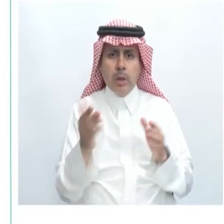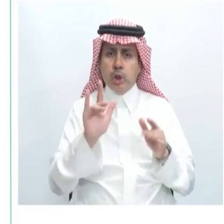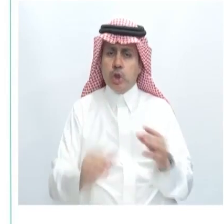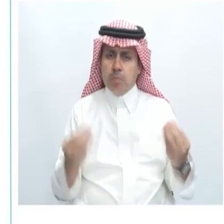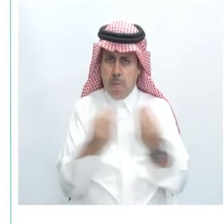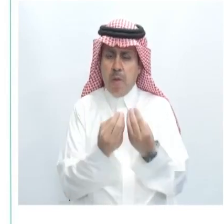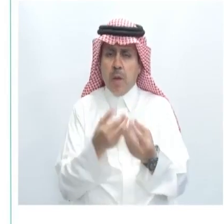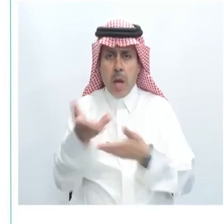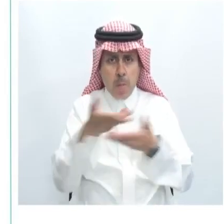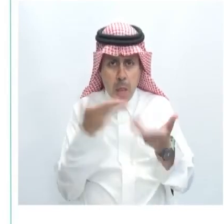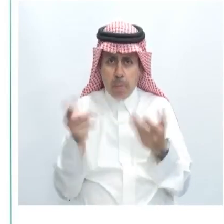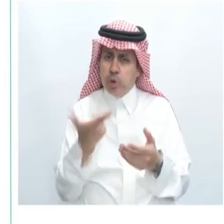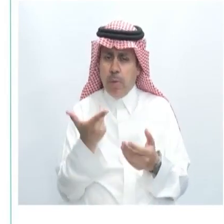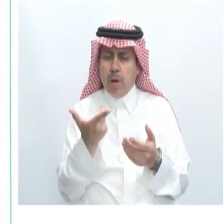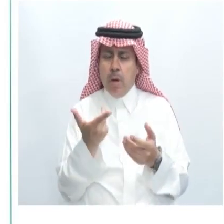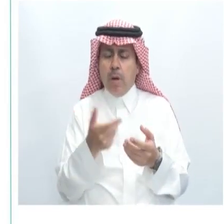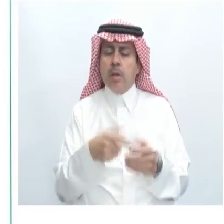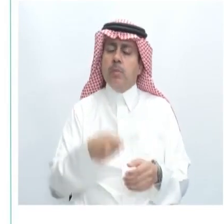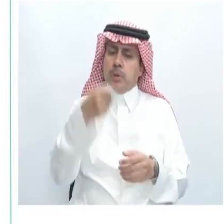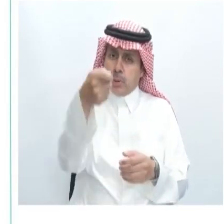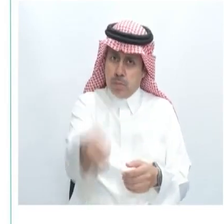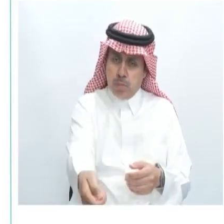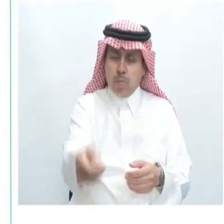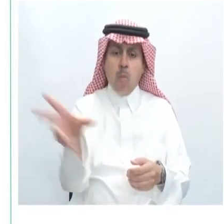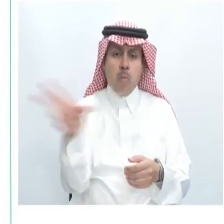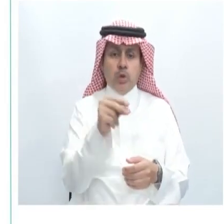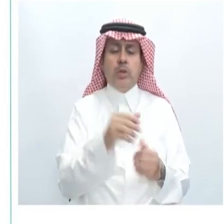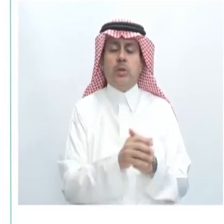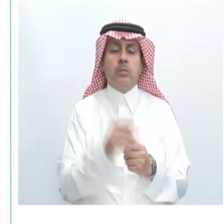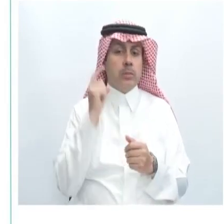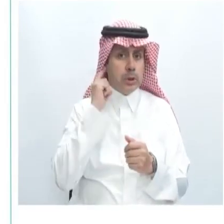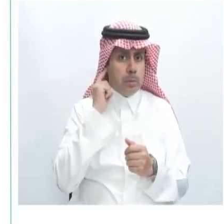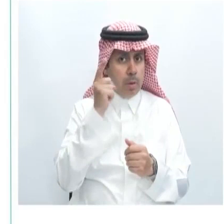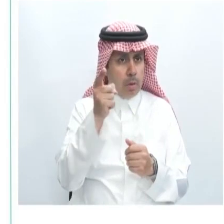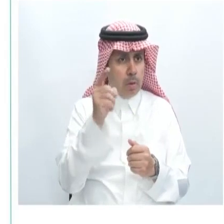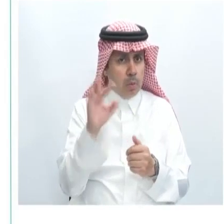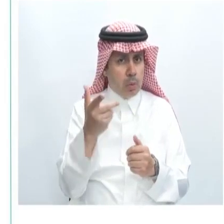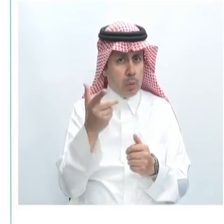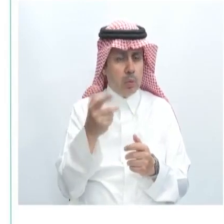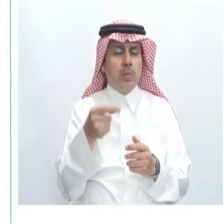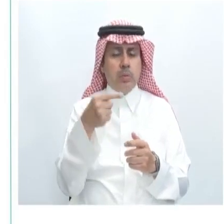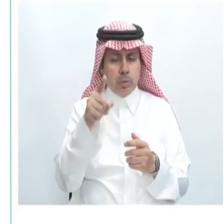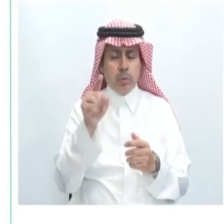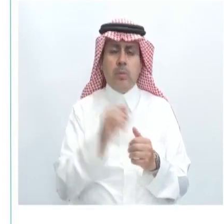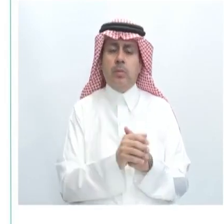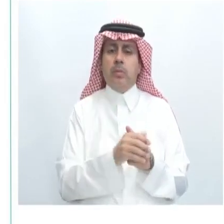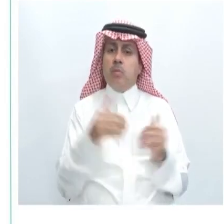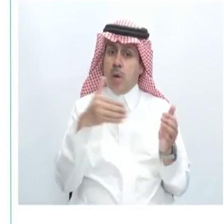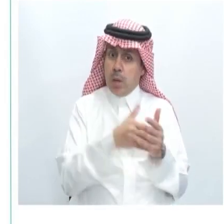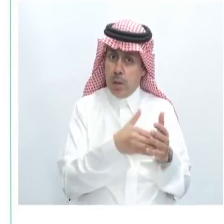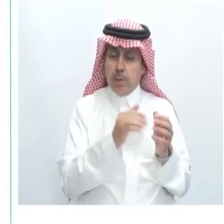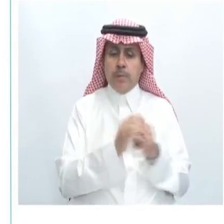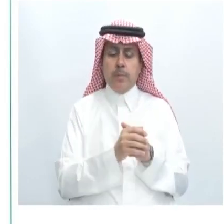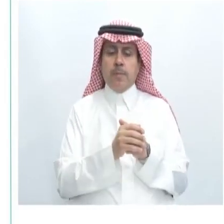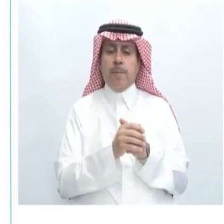اعطاء المنتج بالتاكيد بيع المنتج عليه والسماع لتعليقاته واخيرا بعد ان ننهي كل ذلك لدينا